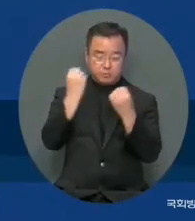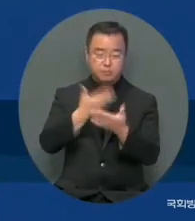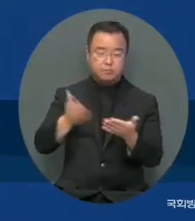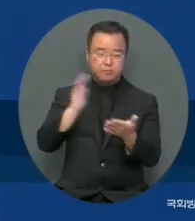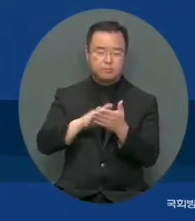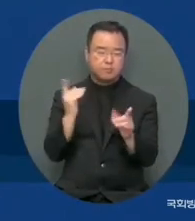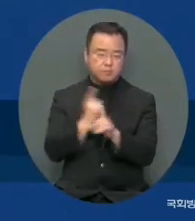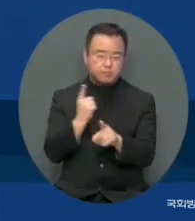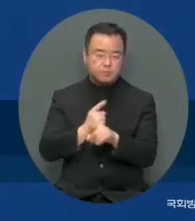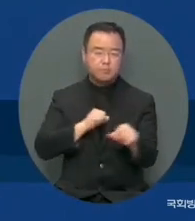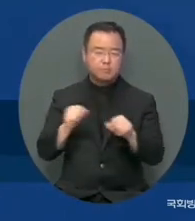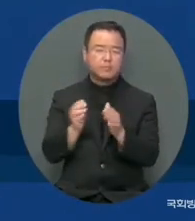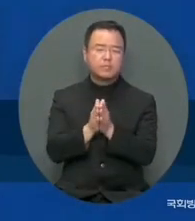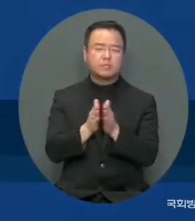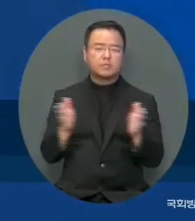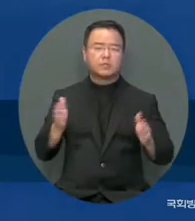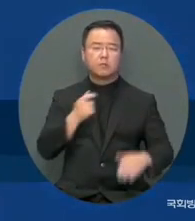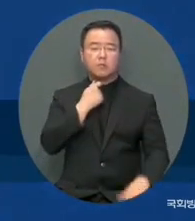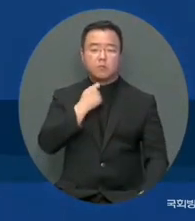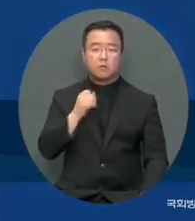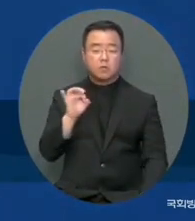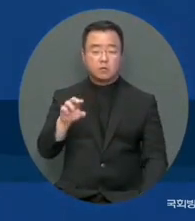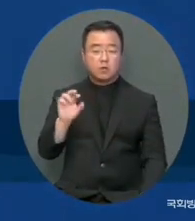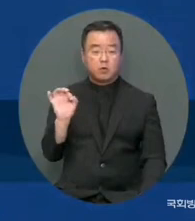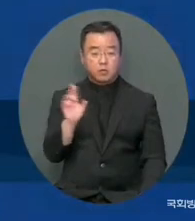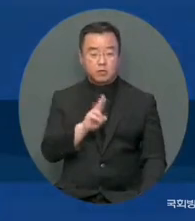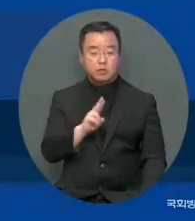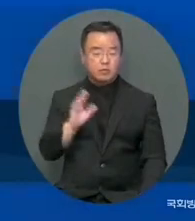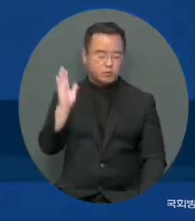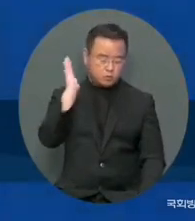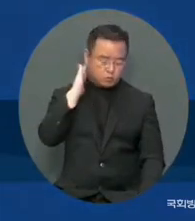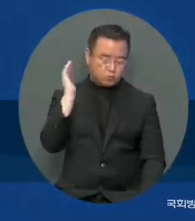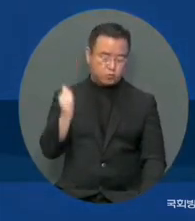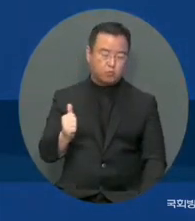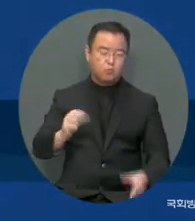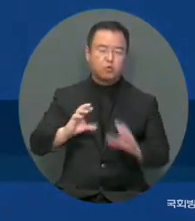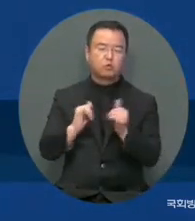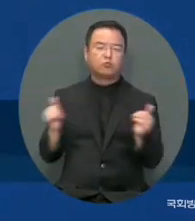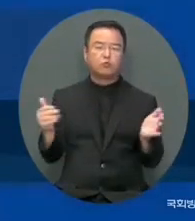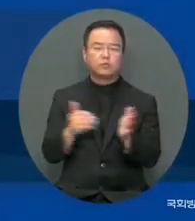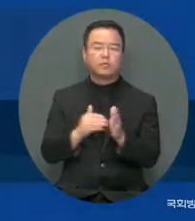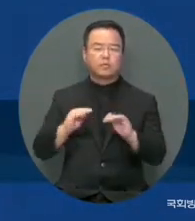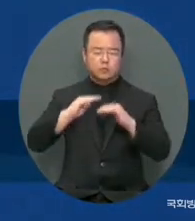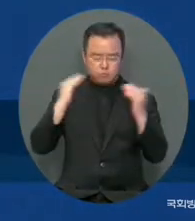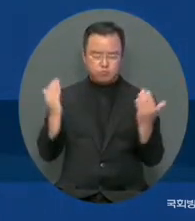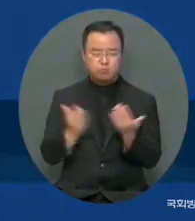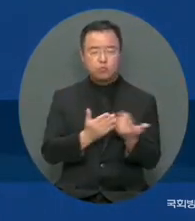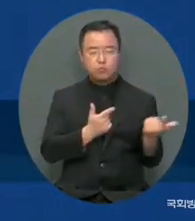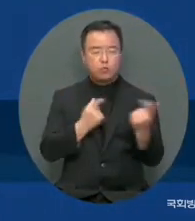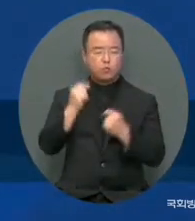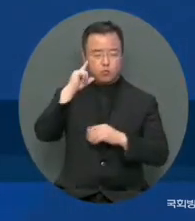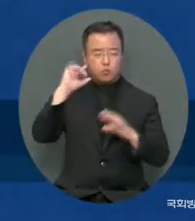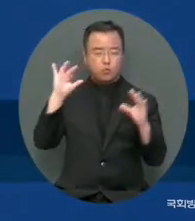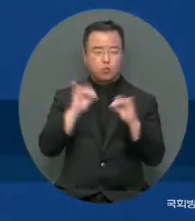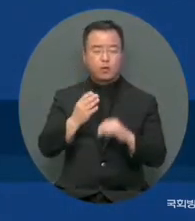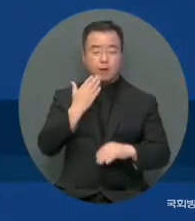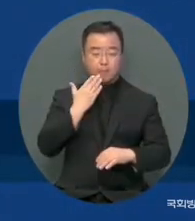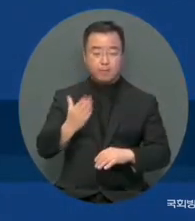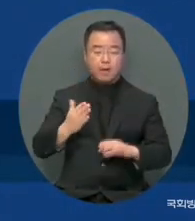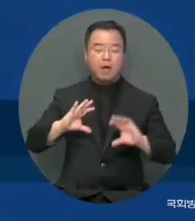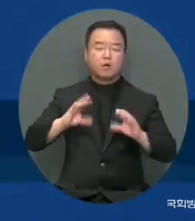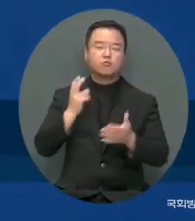나서겠습니다. 여당과 야당, 대통령과 우리 국민이 모두 동의할 수 있는 개헌안을 마련하기